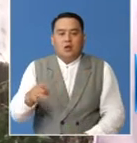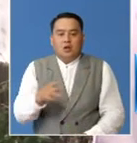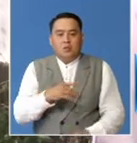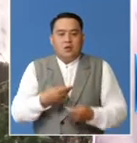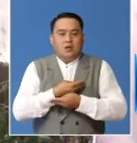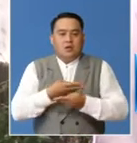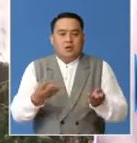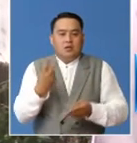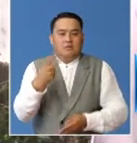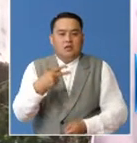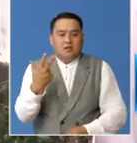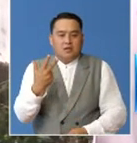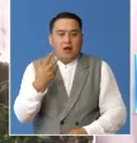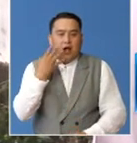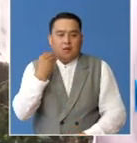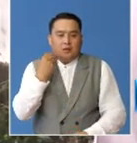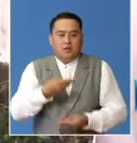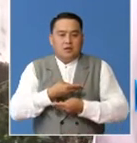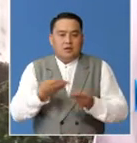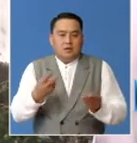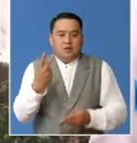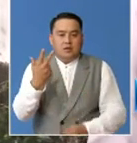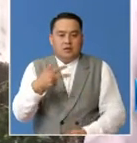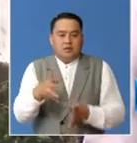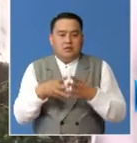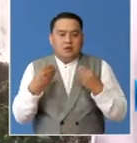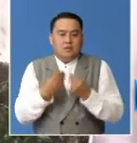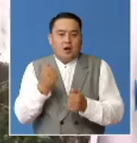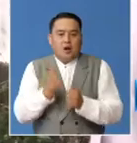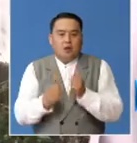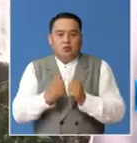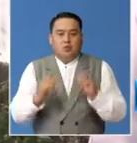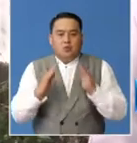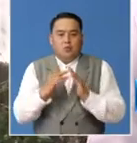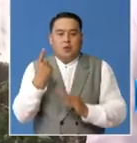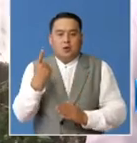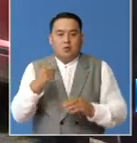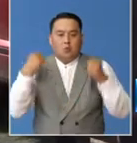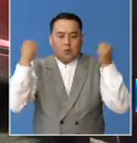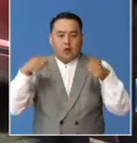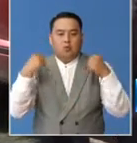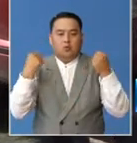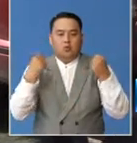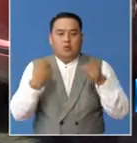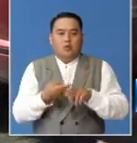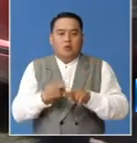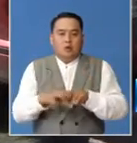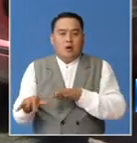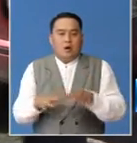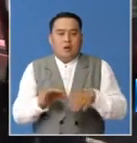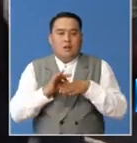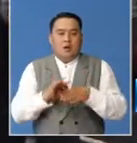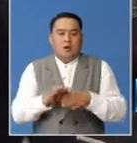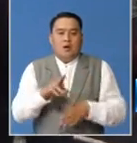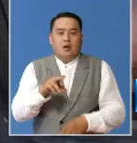мы раздали 23 из них, а в Алматы мы раздали мясо 30 семьям, каждому дому по одной туше. Подобная акция прошла и в